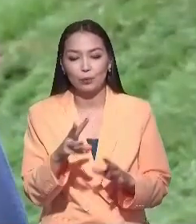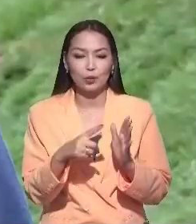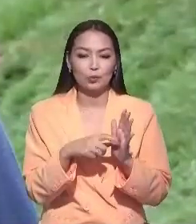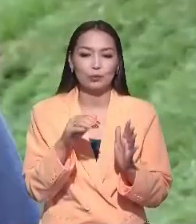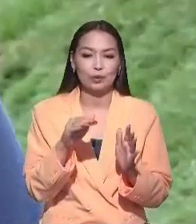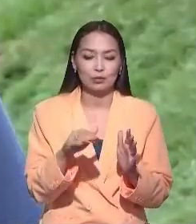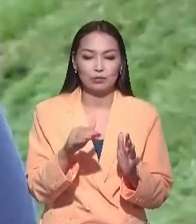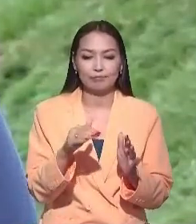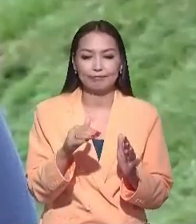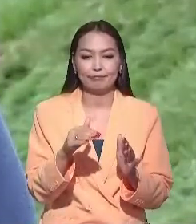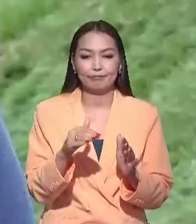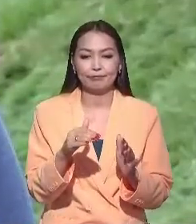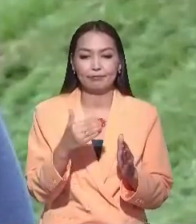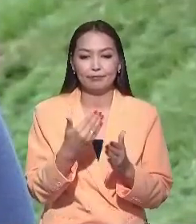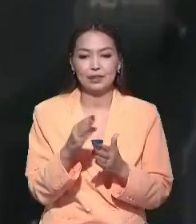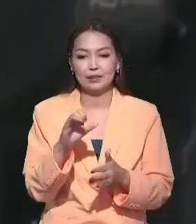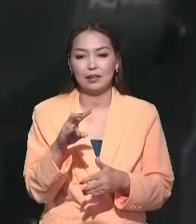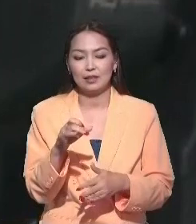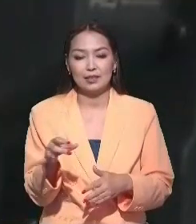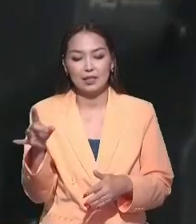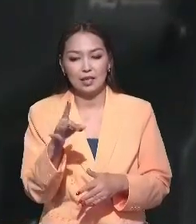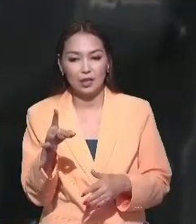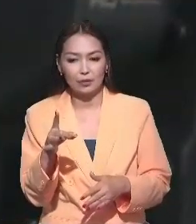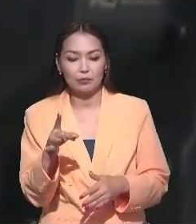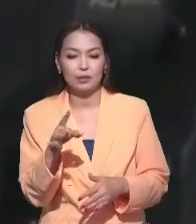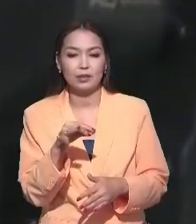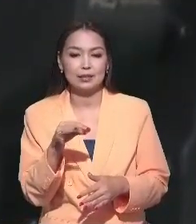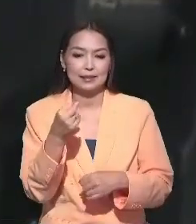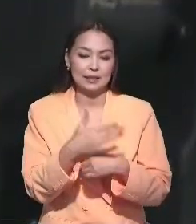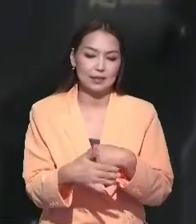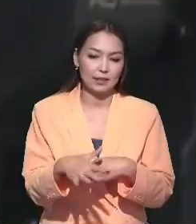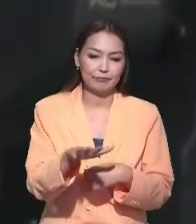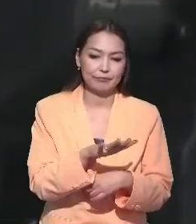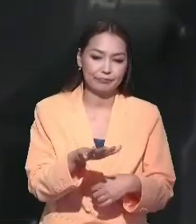Это Талгарский подземный водозабор и фильтровальная станция Медеу.